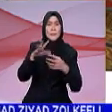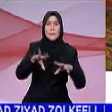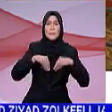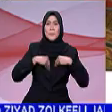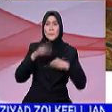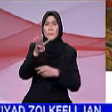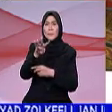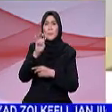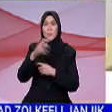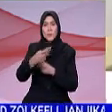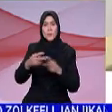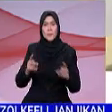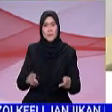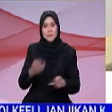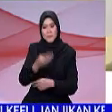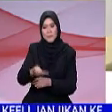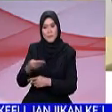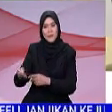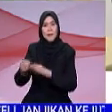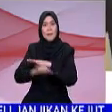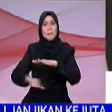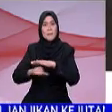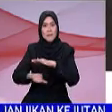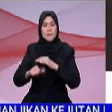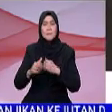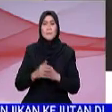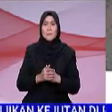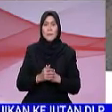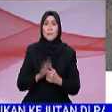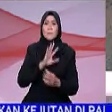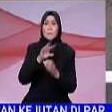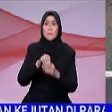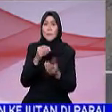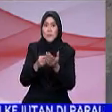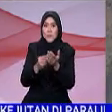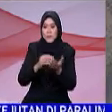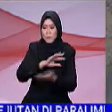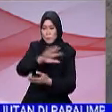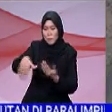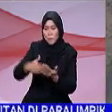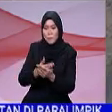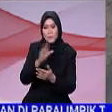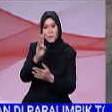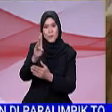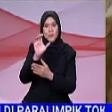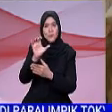400 kotak mengandungi barangan keperluan makanan harian. Ia melibatkan peruntukan keseluruhan